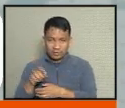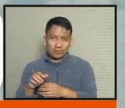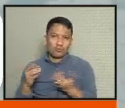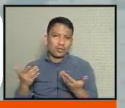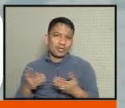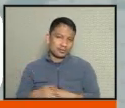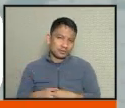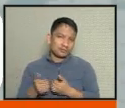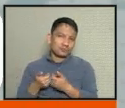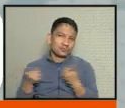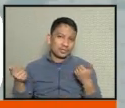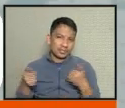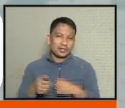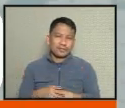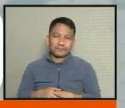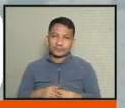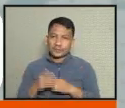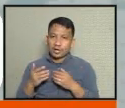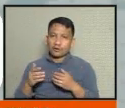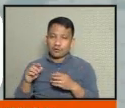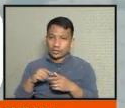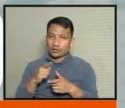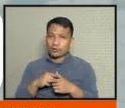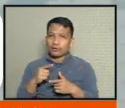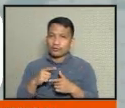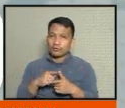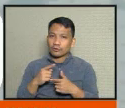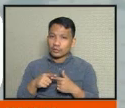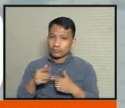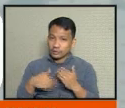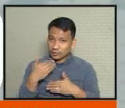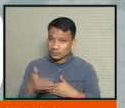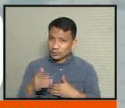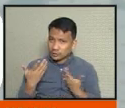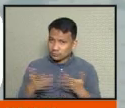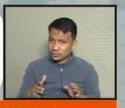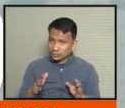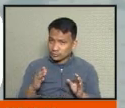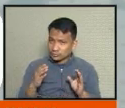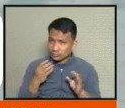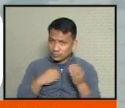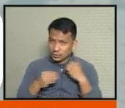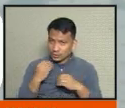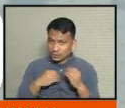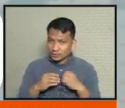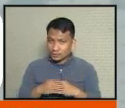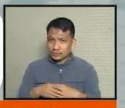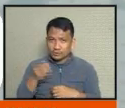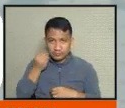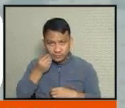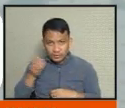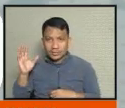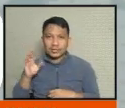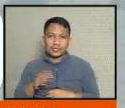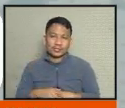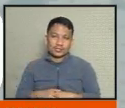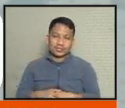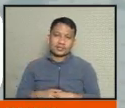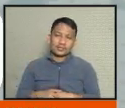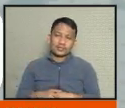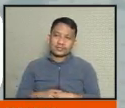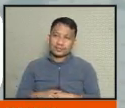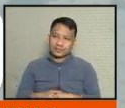po. Wala na, okay. So, pagkatapos nyo kain, saan kayo dumiretso? Umuwi na po ako. Umuwi ka